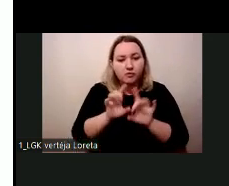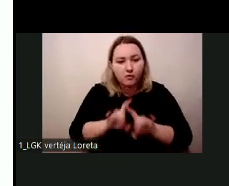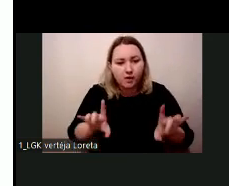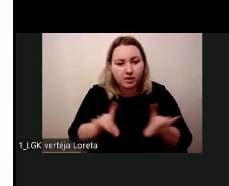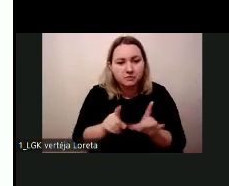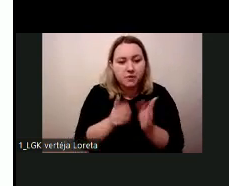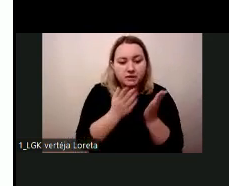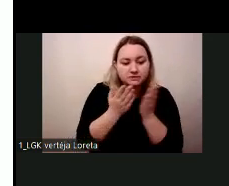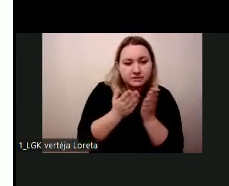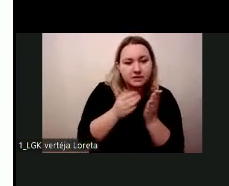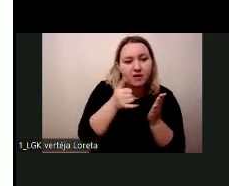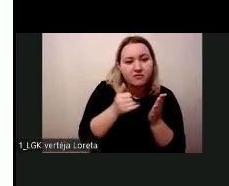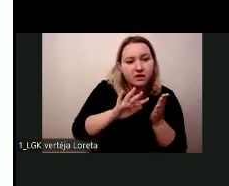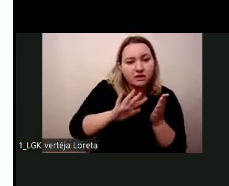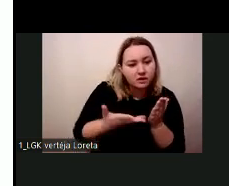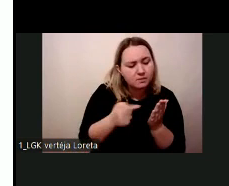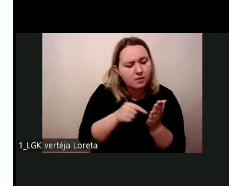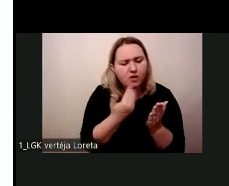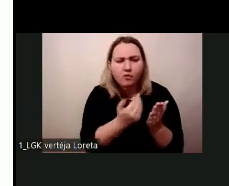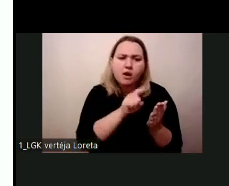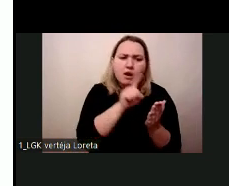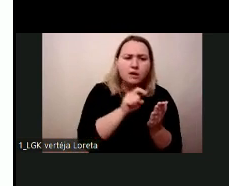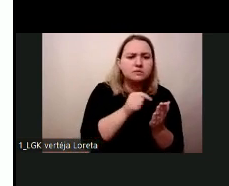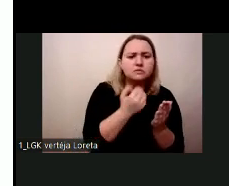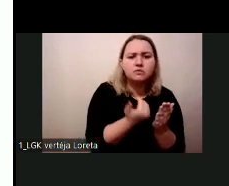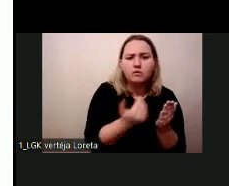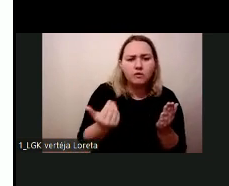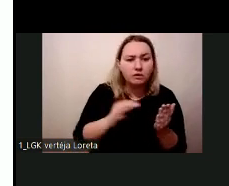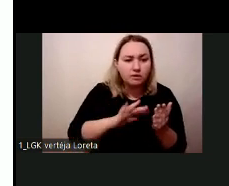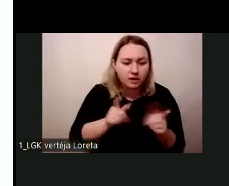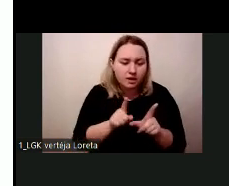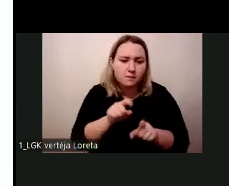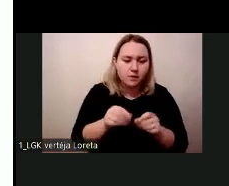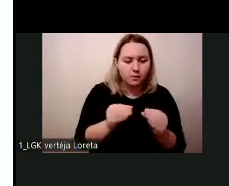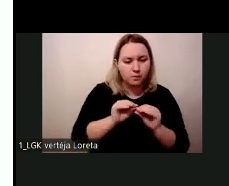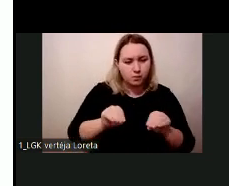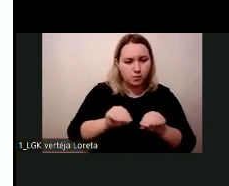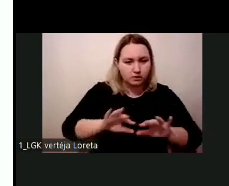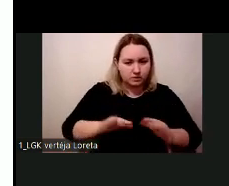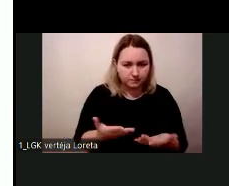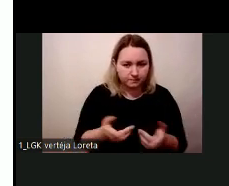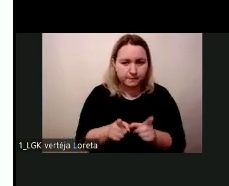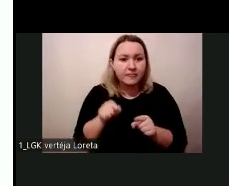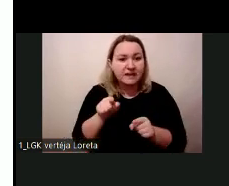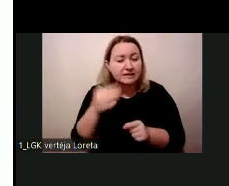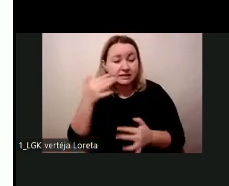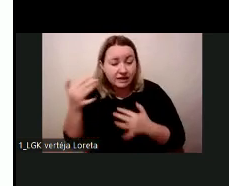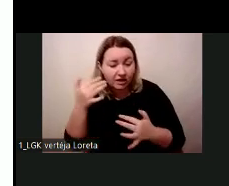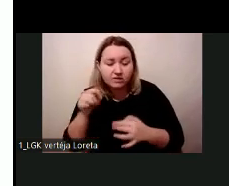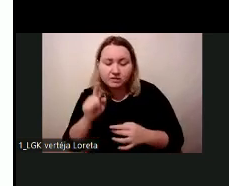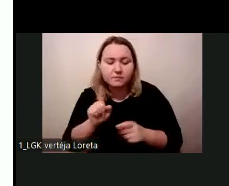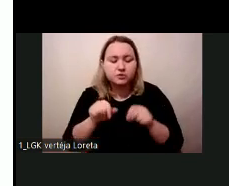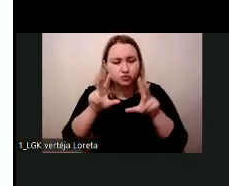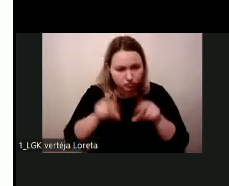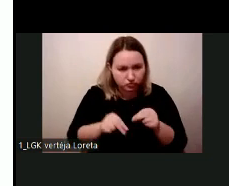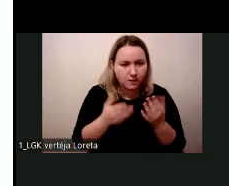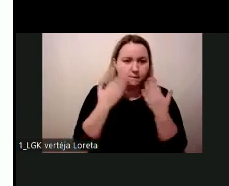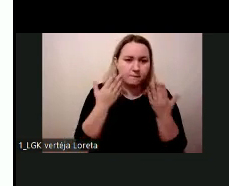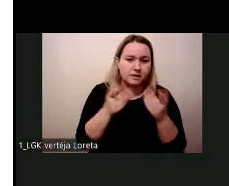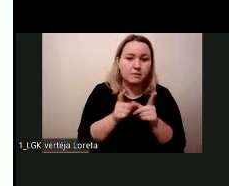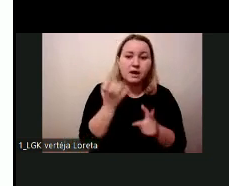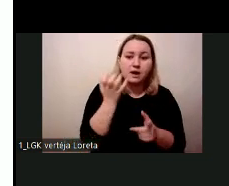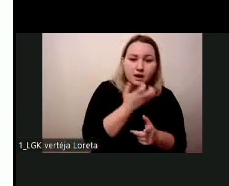kaip kvestionuoti tekstus. Taigi skaitimas praktikuojamas ne šiaip teorija, bet ir ne tik